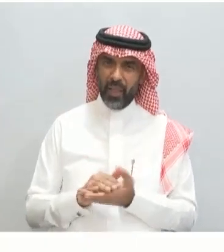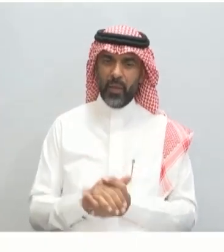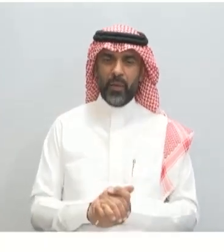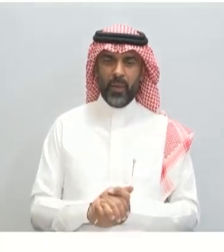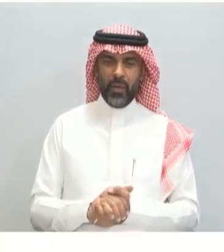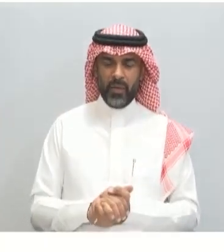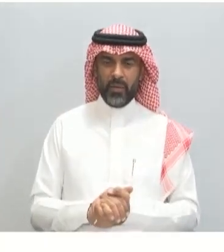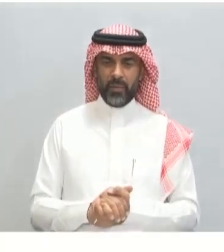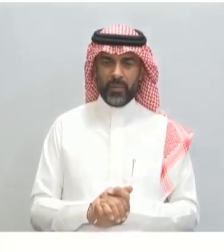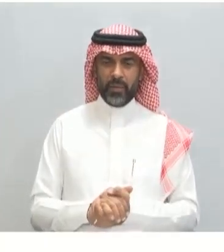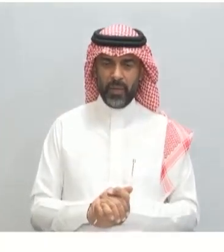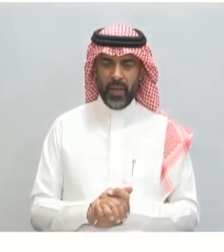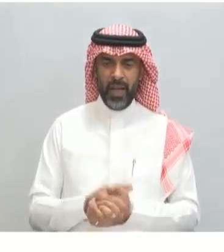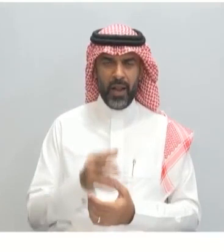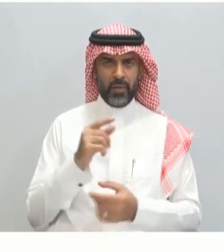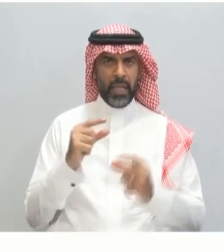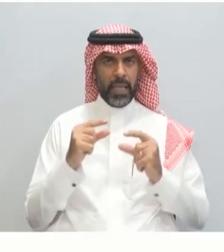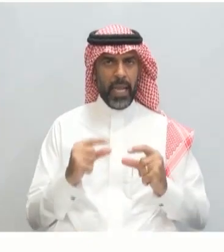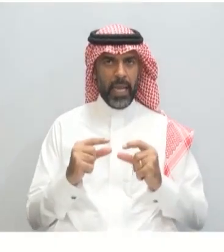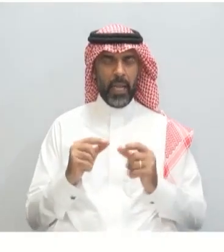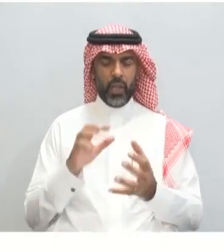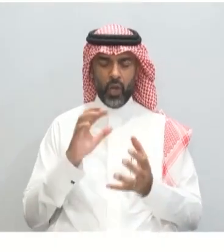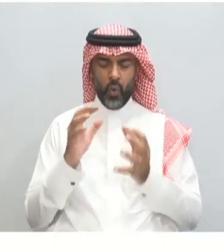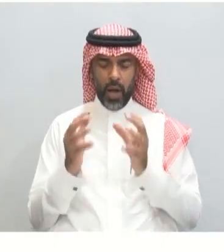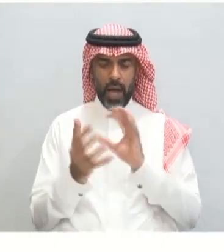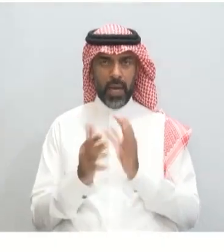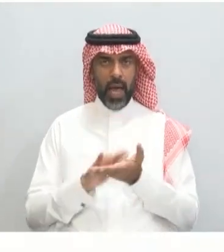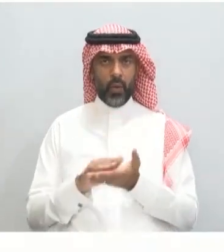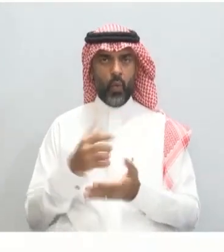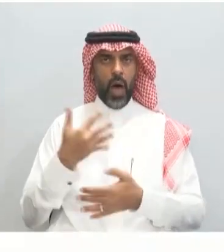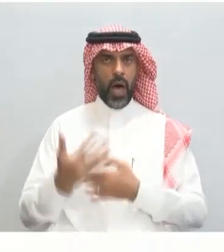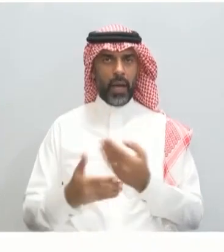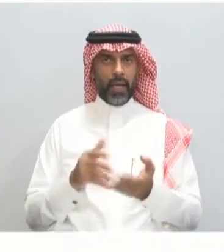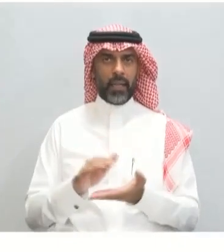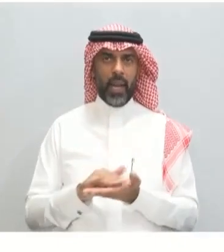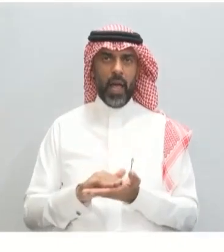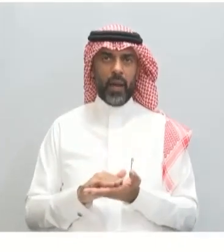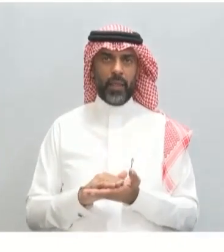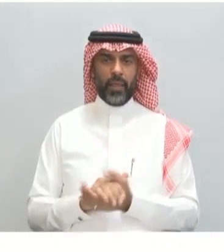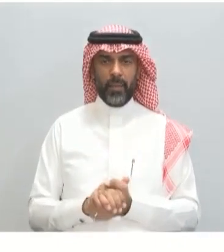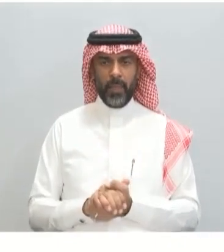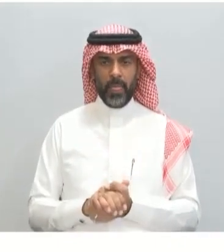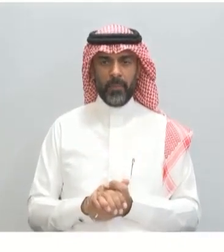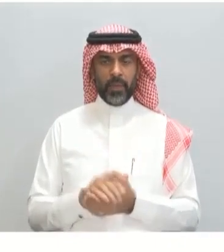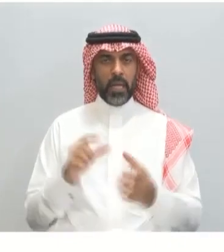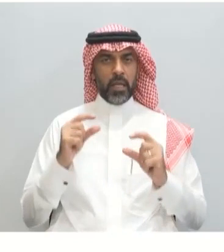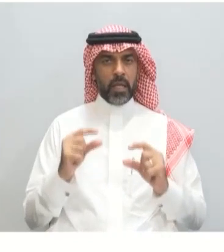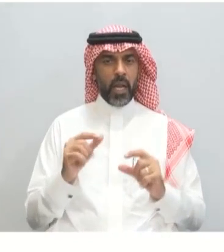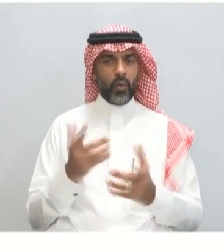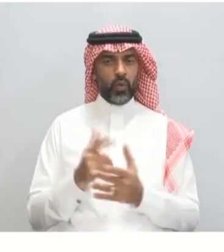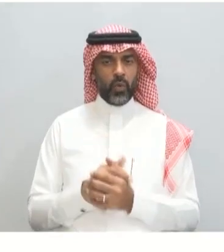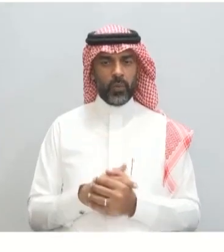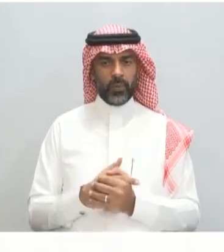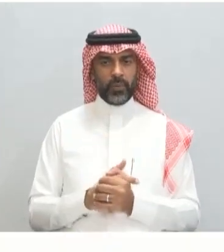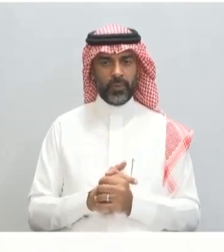ونتائجها وتعرفنا على ادله دوران الارض وحركه الارض ونتائجها من ادله دوران الارض ابنائي وبنات الطلاب